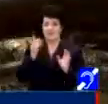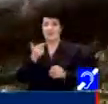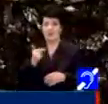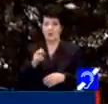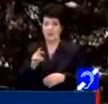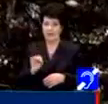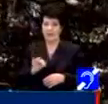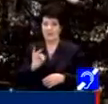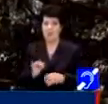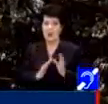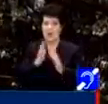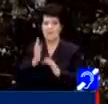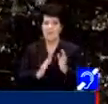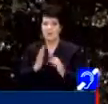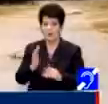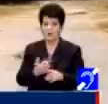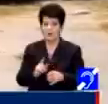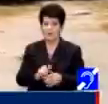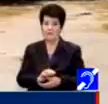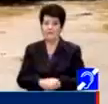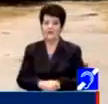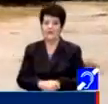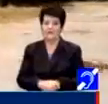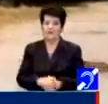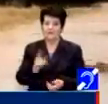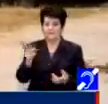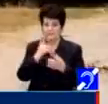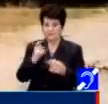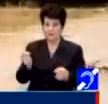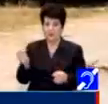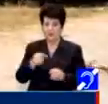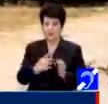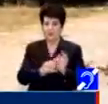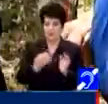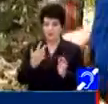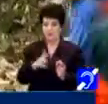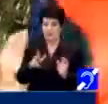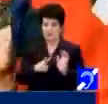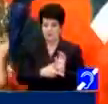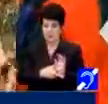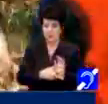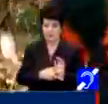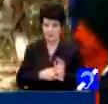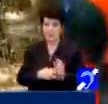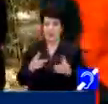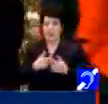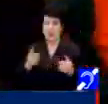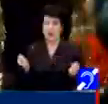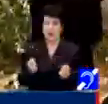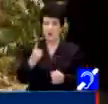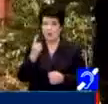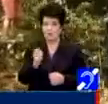Leta. Este prima rezervație naturală din România, declarată în anul 1938. Cazarea la pensiuni costă